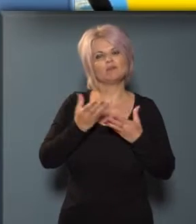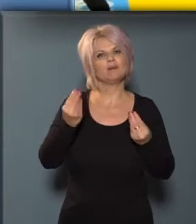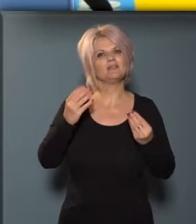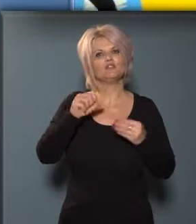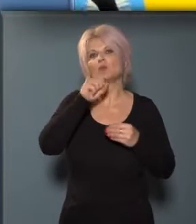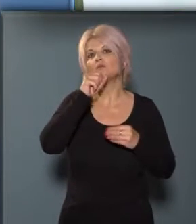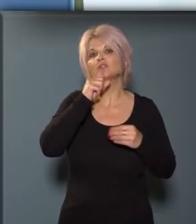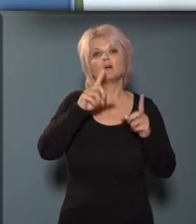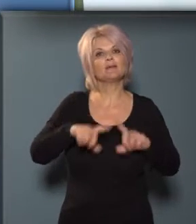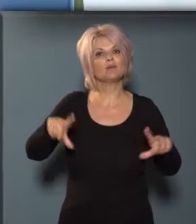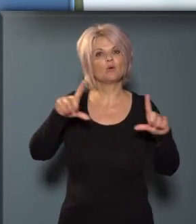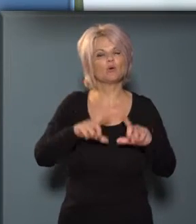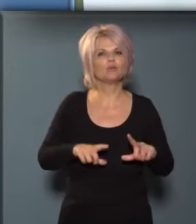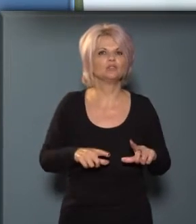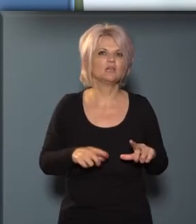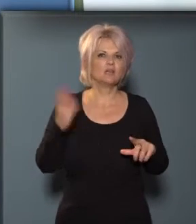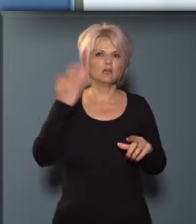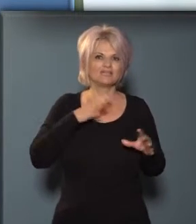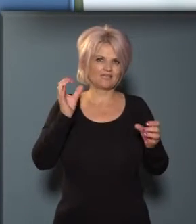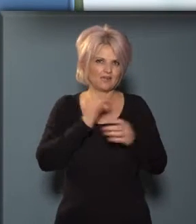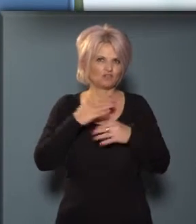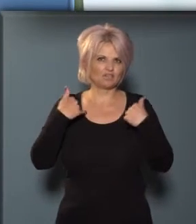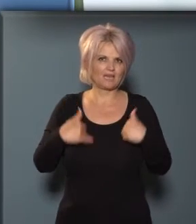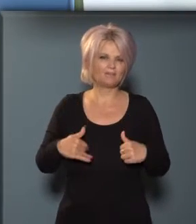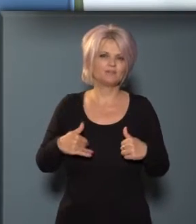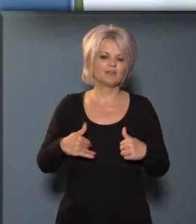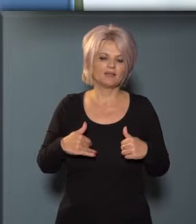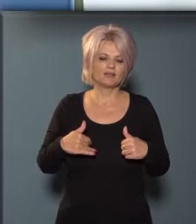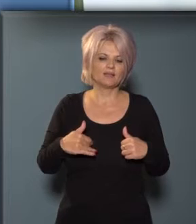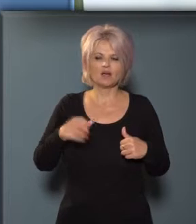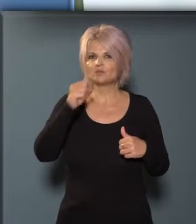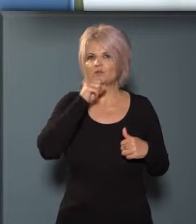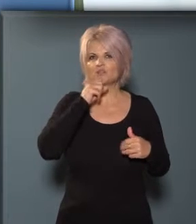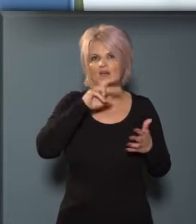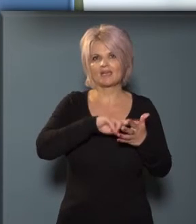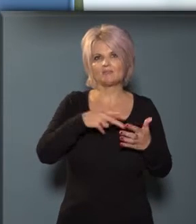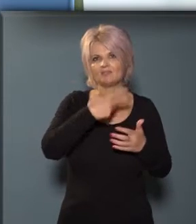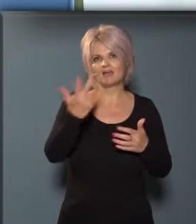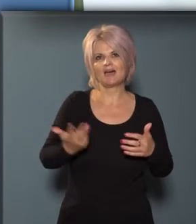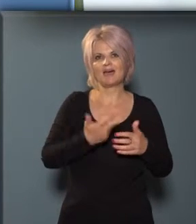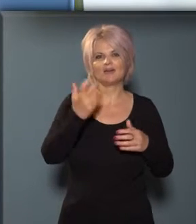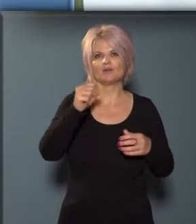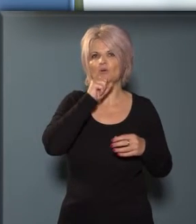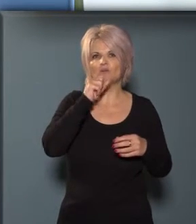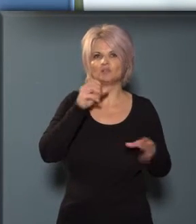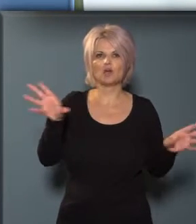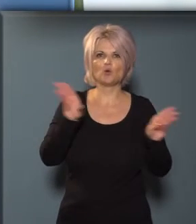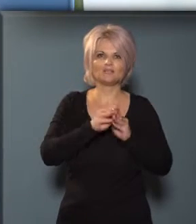ennyi gyereknek? Hát ez szerencsém van, mert ugye az óvodák partnerek a kerületben, tehát mind a három óvoda azért összedolgozik, az